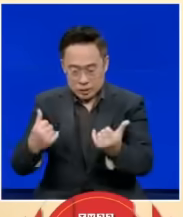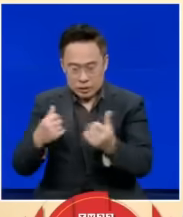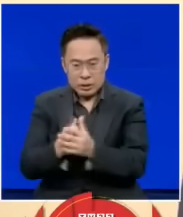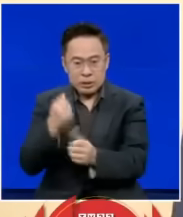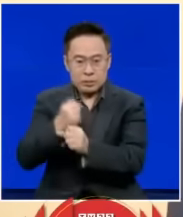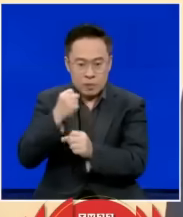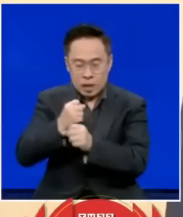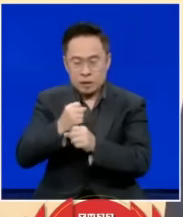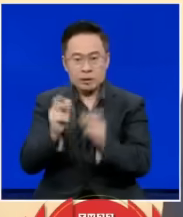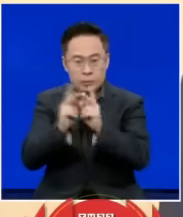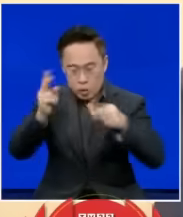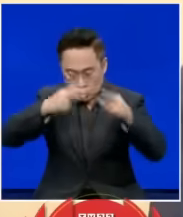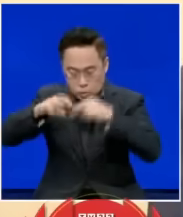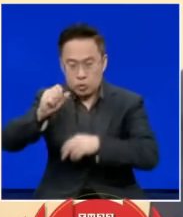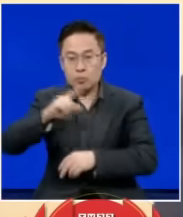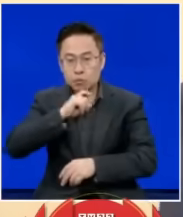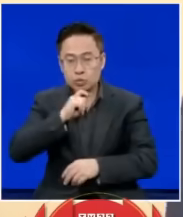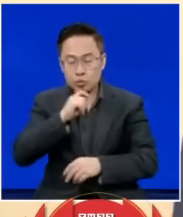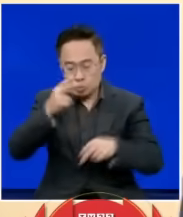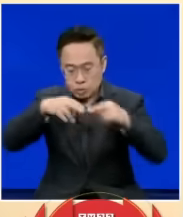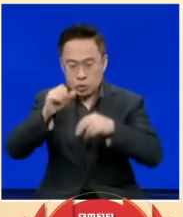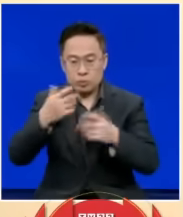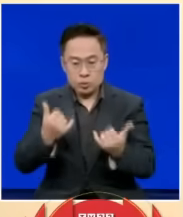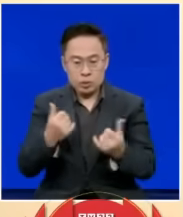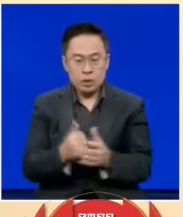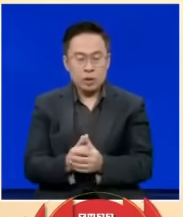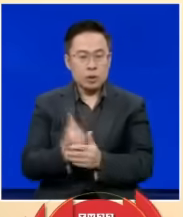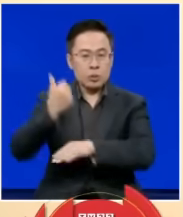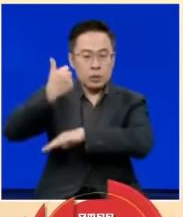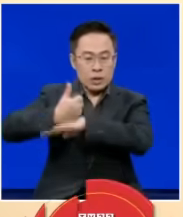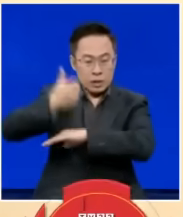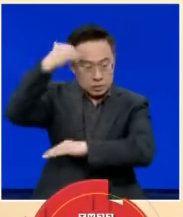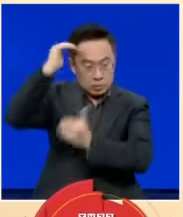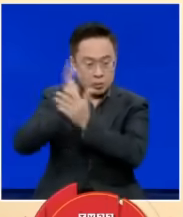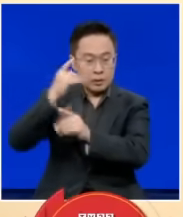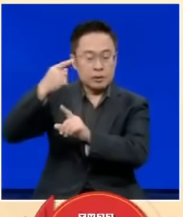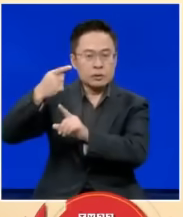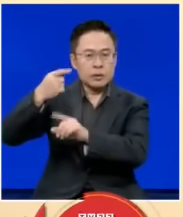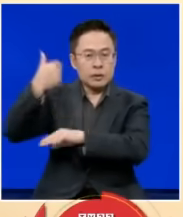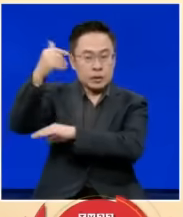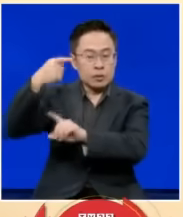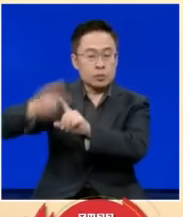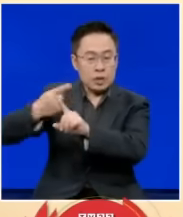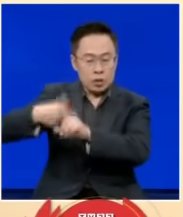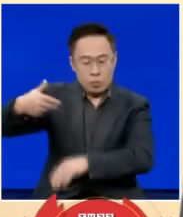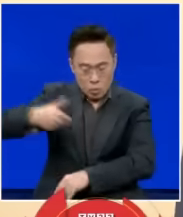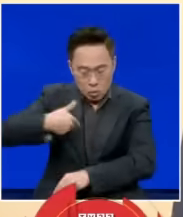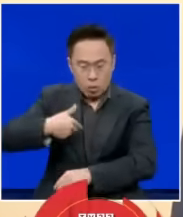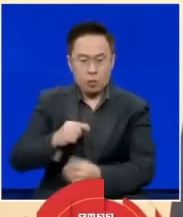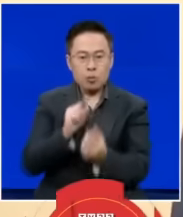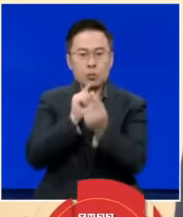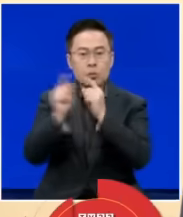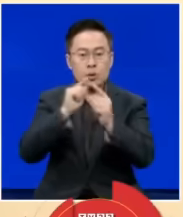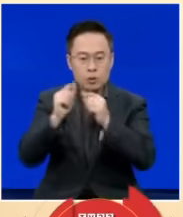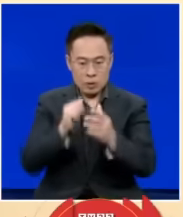ทำการตรวจสอบนะครับแล้วก็ทางท่านรักษาการก็มาหาผมนะครับในการพูดคุยกันแล้วก็บอกว่าจะต้อง